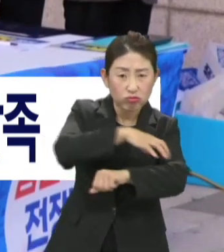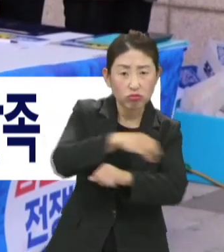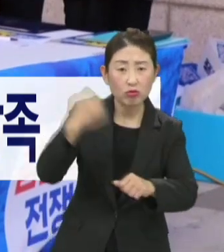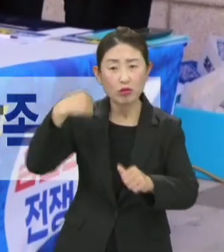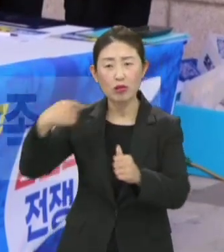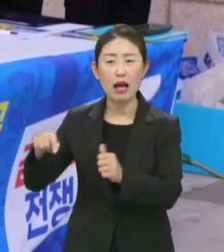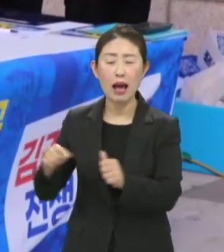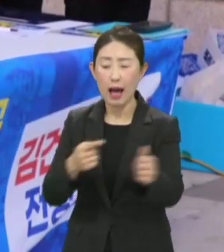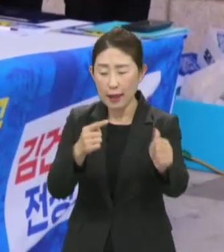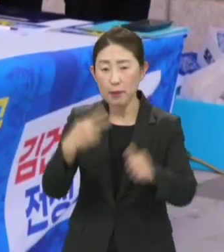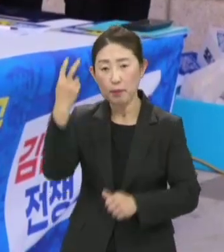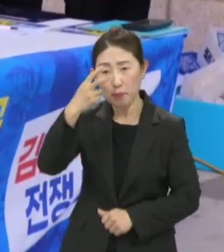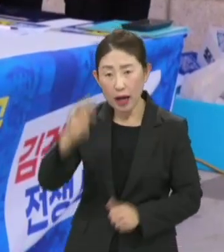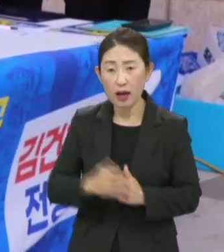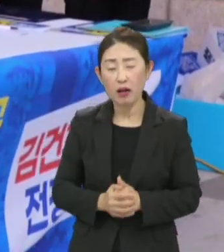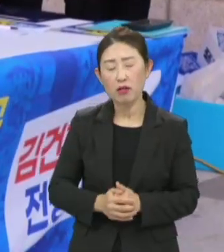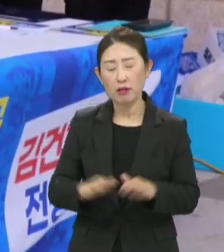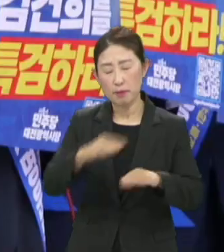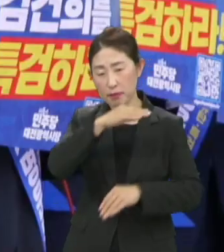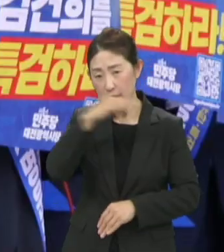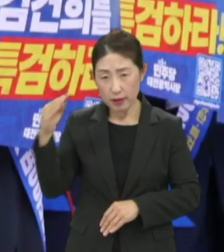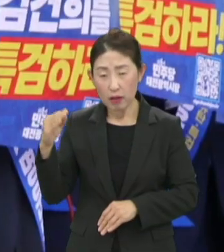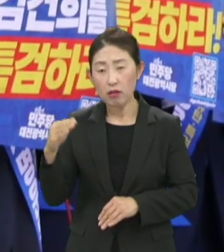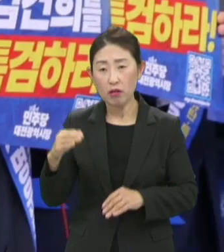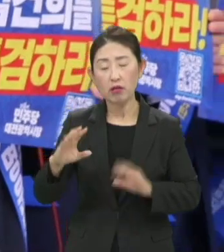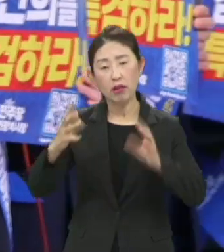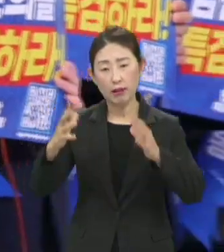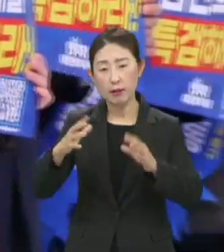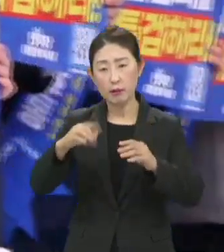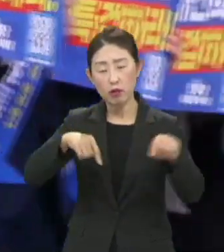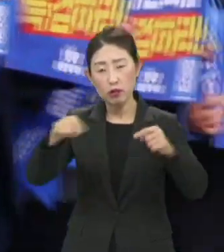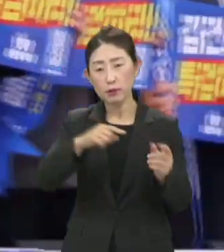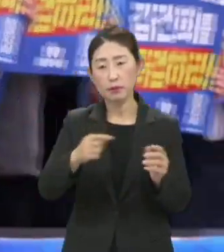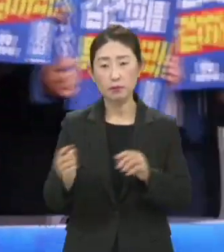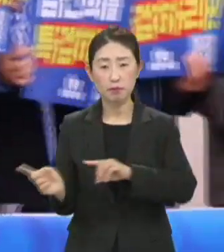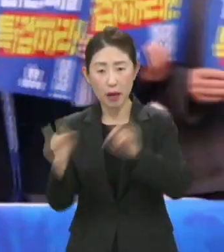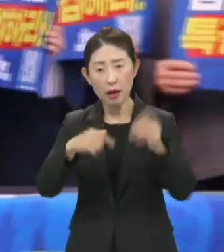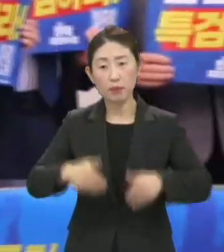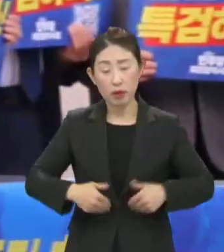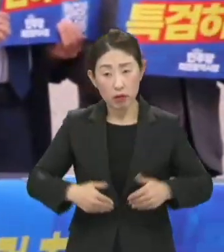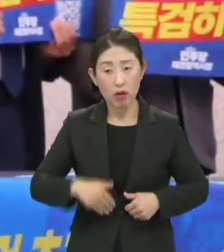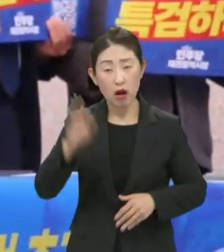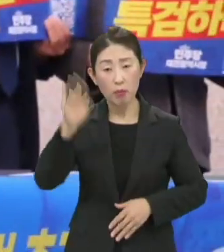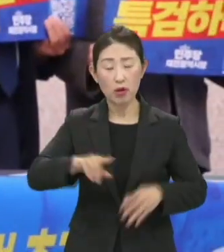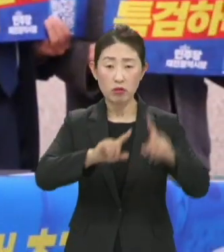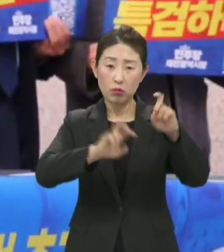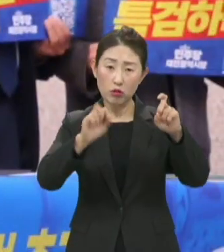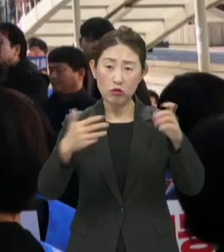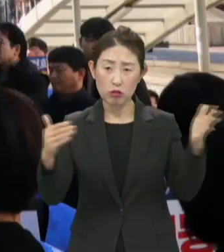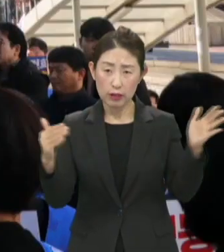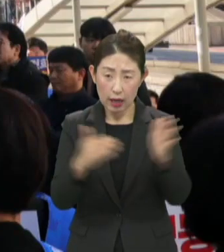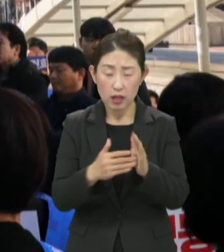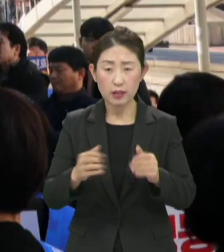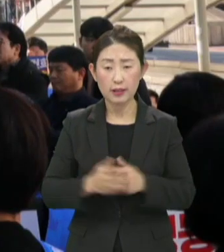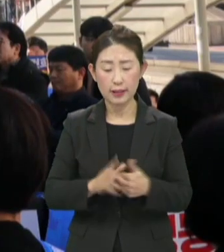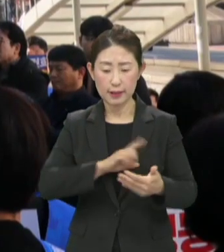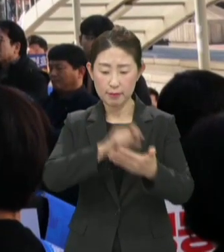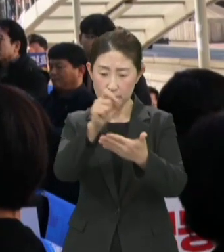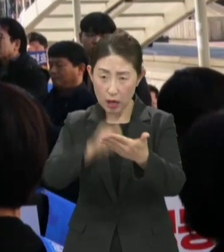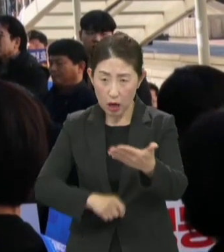잣대에 올려 국정을 바로 잡아야 한다며 오는 29일까지 거리 서명 운동과 온라인 캠페인을 진행한다고